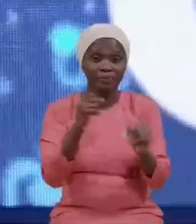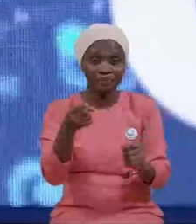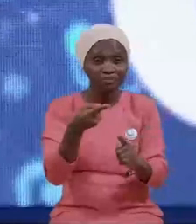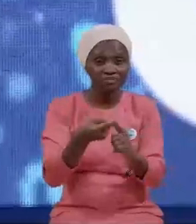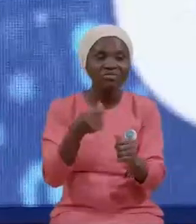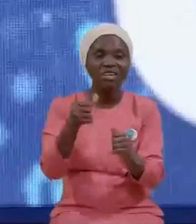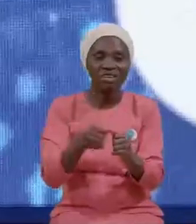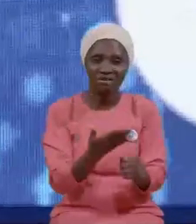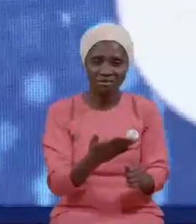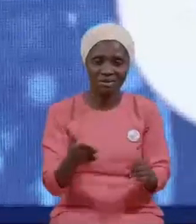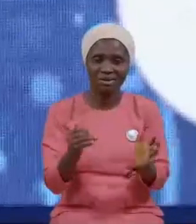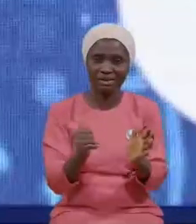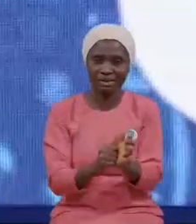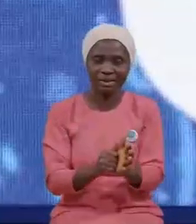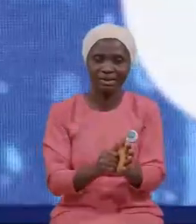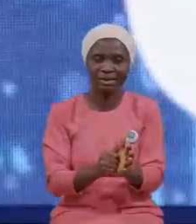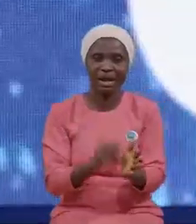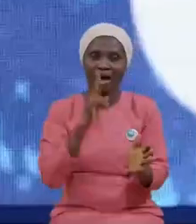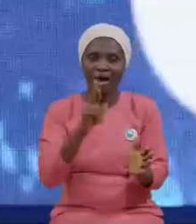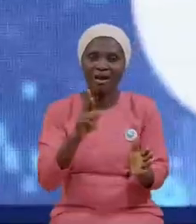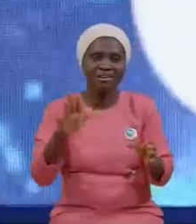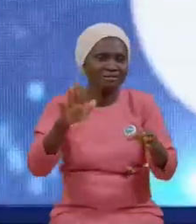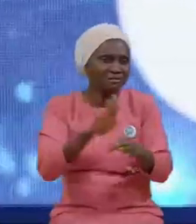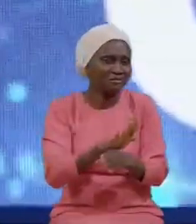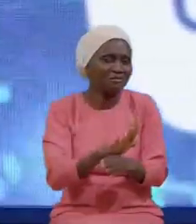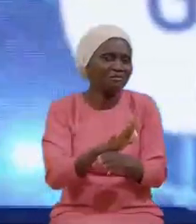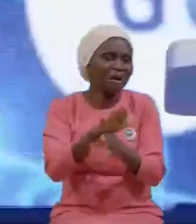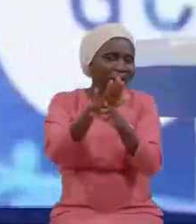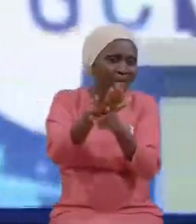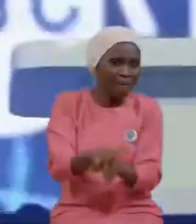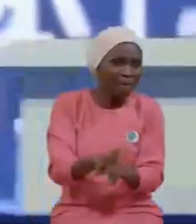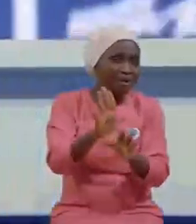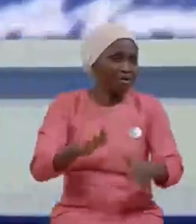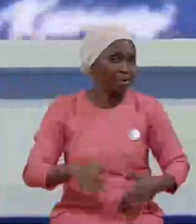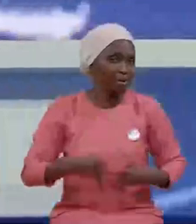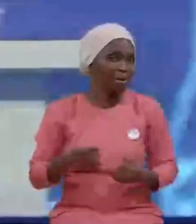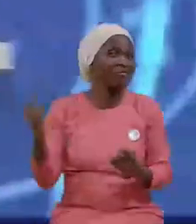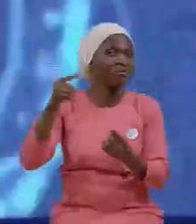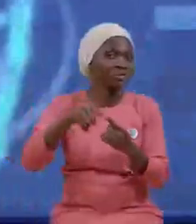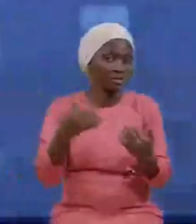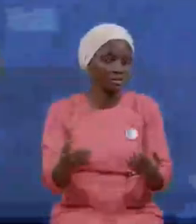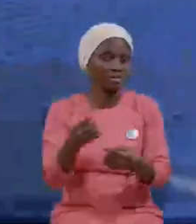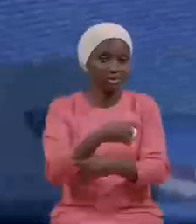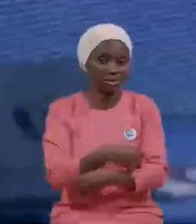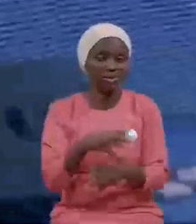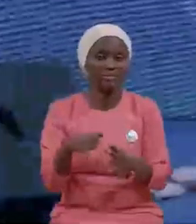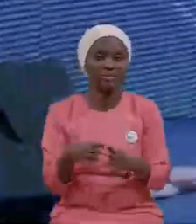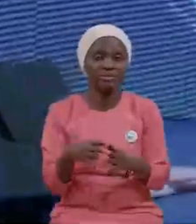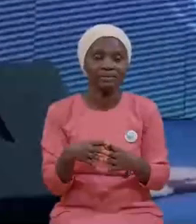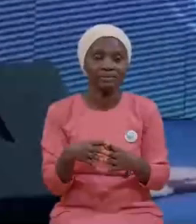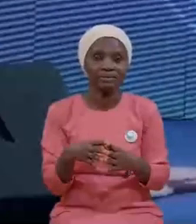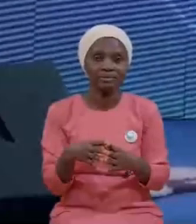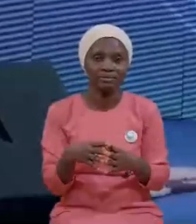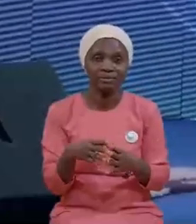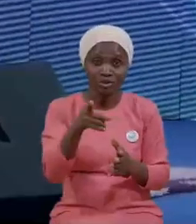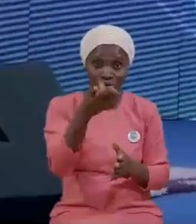qui te sauvera de tout ce qui bombardait ta vie jusqu'à ce jour. Où es-tu là-bas?